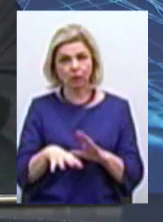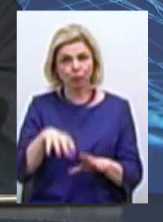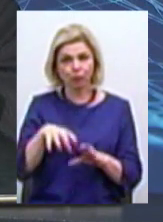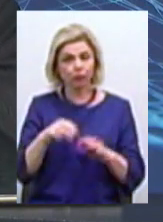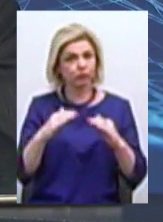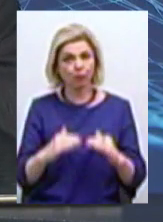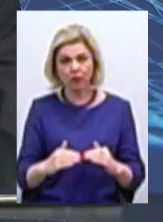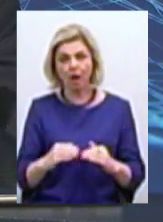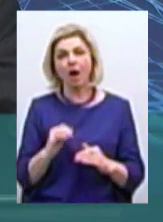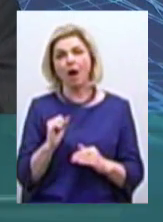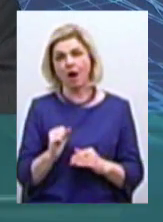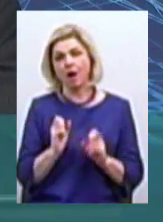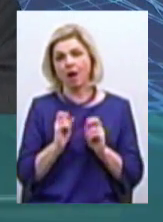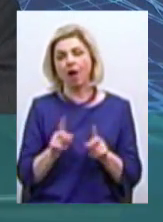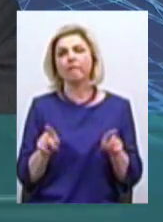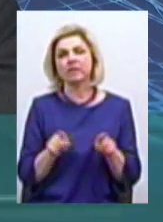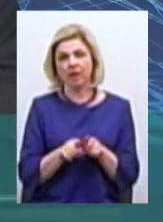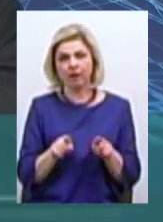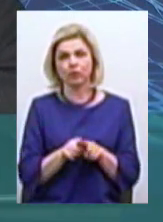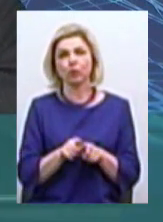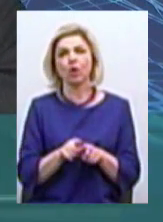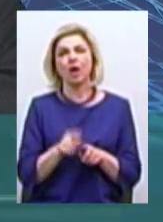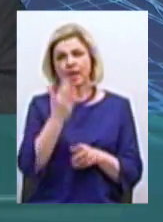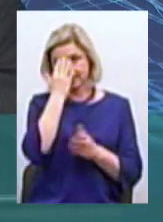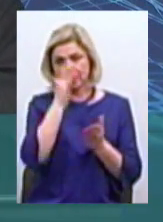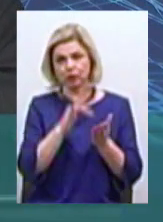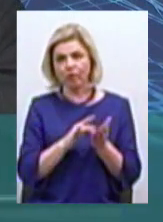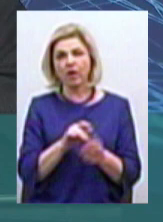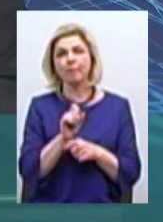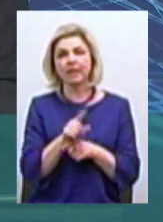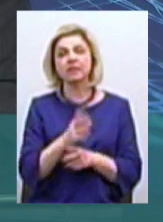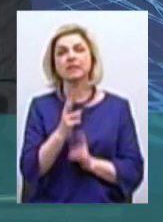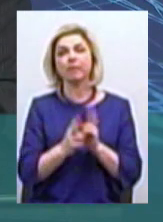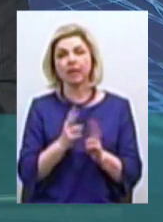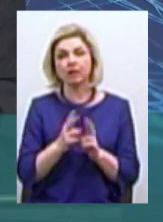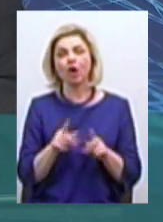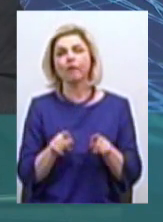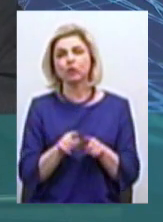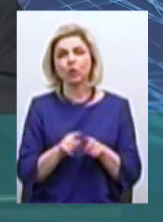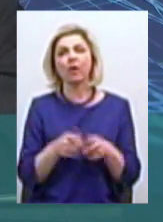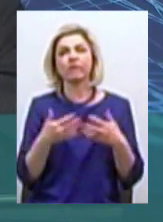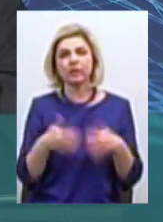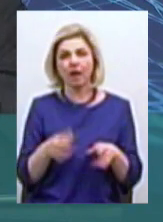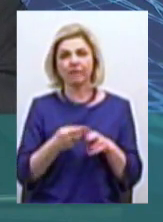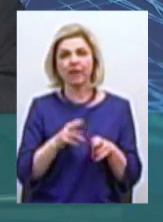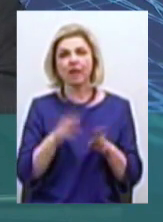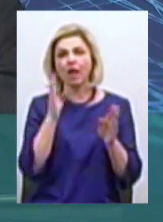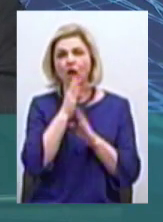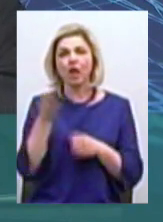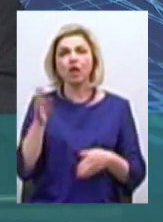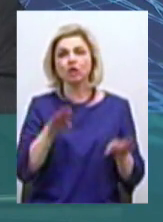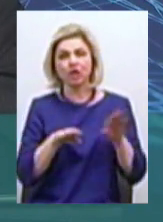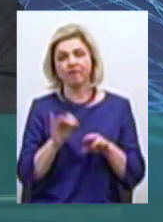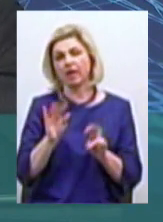що якби все рівно вже цільове призначення змінено, все рівно вже втрачені ці ландшафти. І тому, тобто і ні